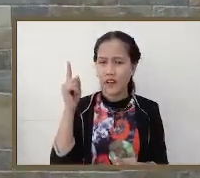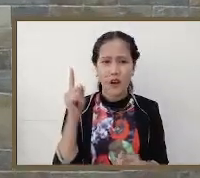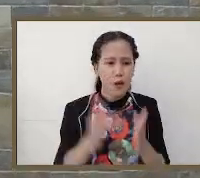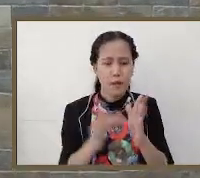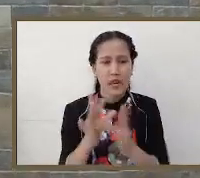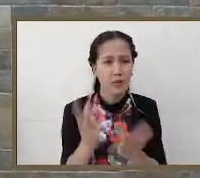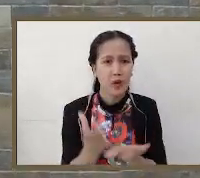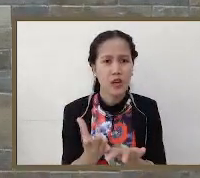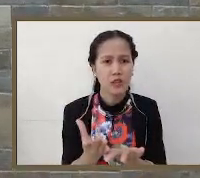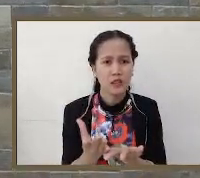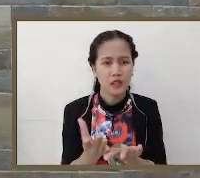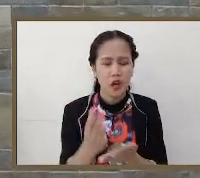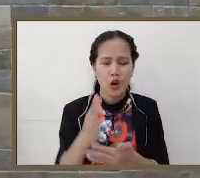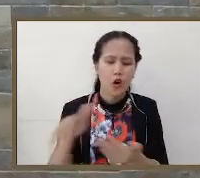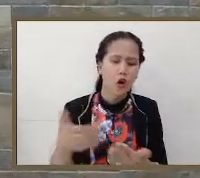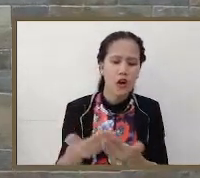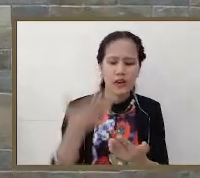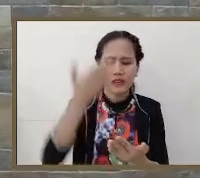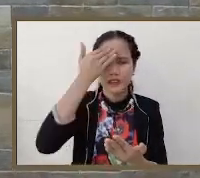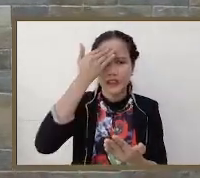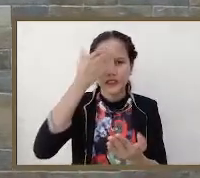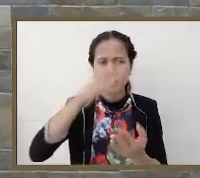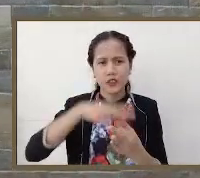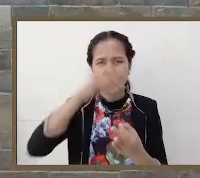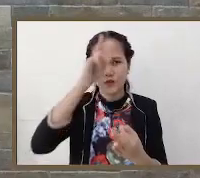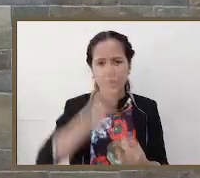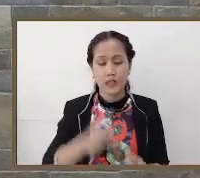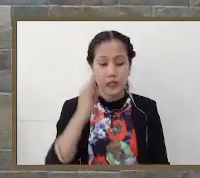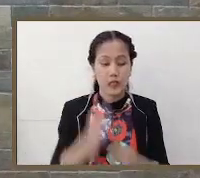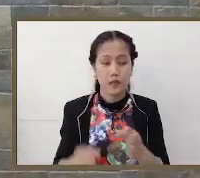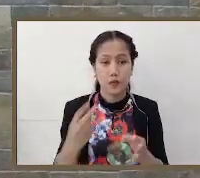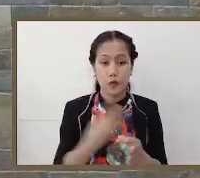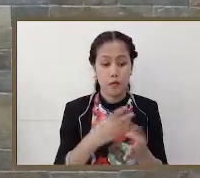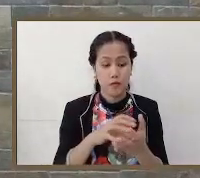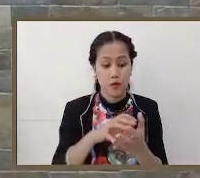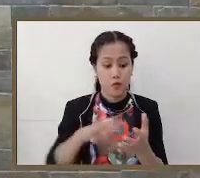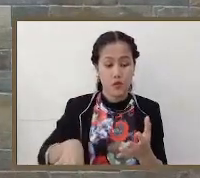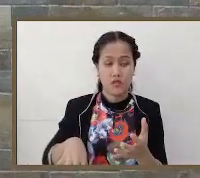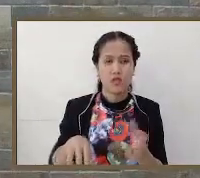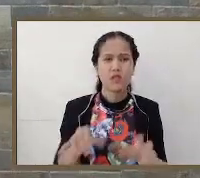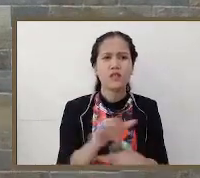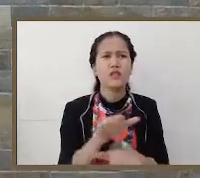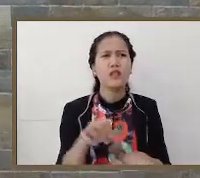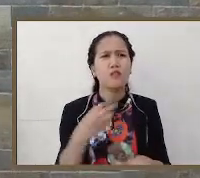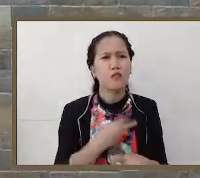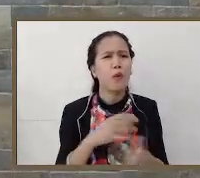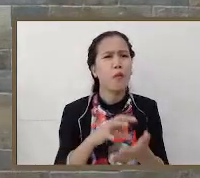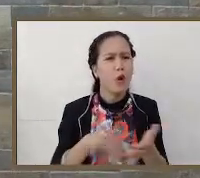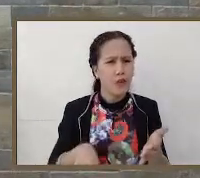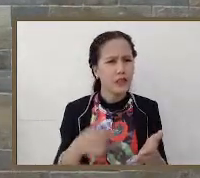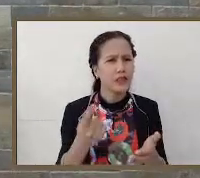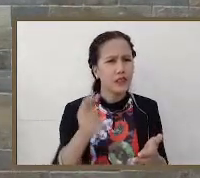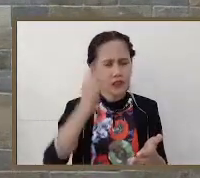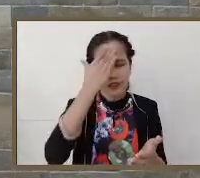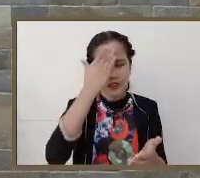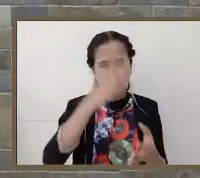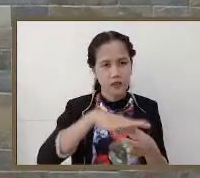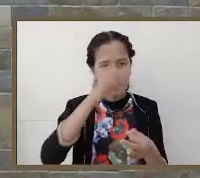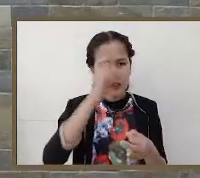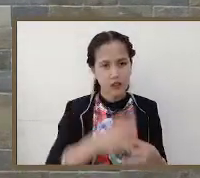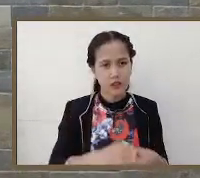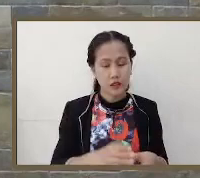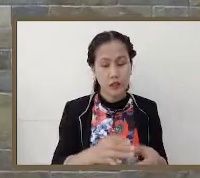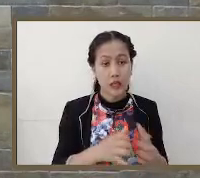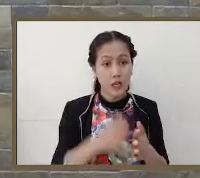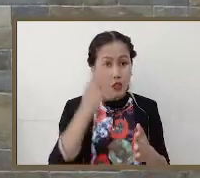tayo dito, binabawasan din natin yung knowledge ng Diyos na ipinaparating niya sa atin. Kaya nga sabi ko po sa inyo kanina, time will come na